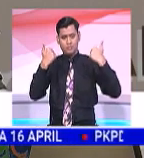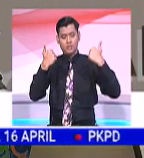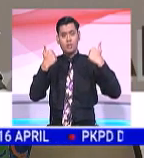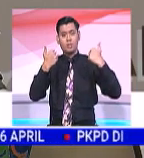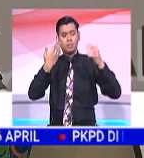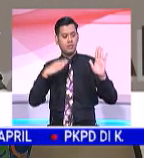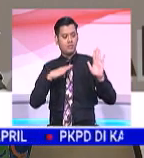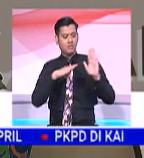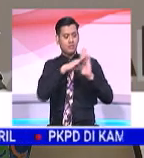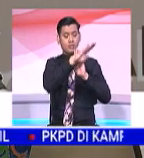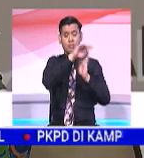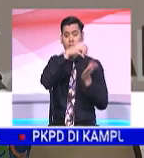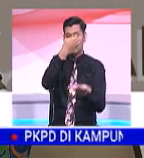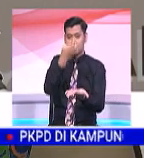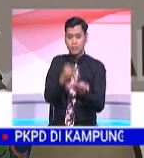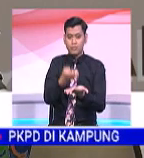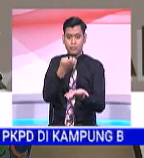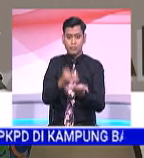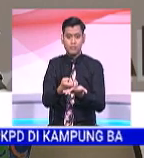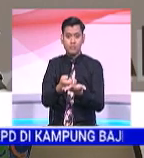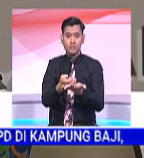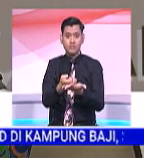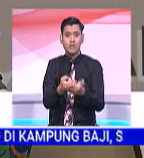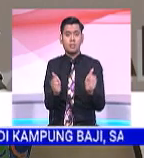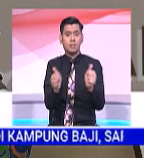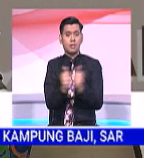vaksin COVID-19 adalah